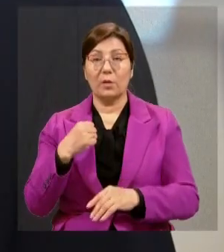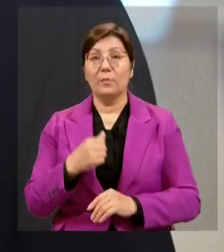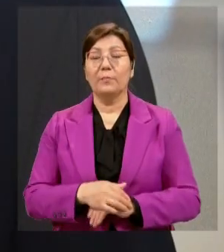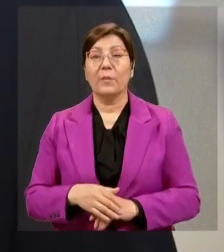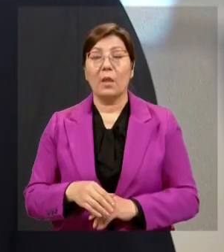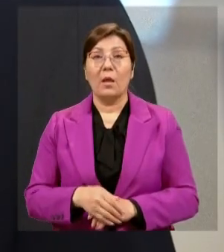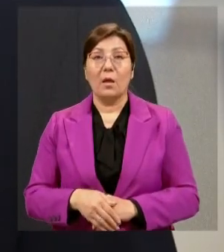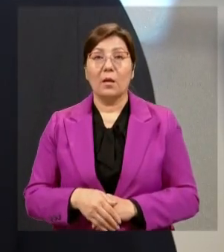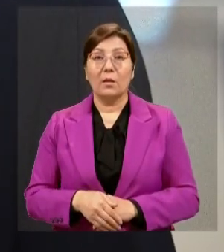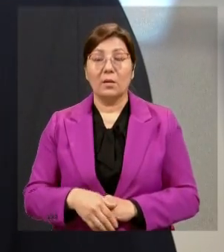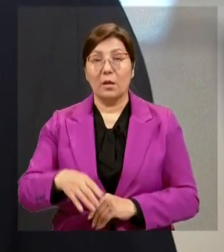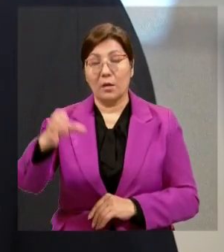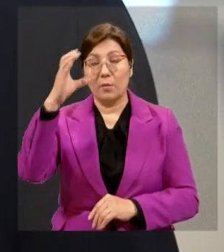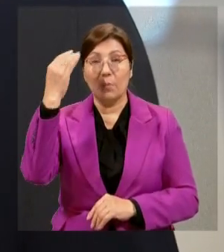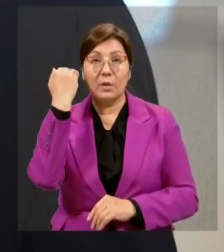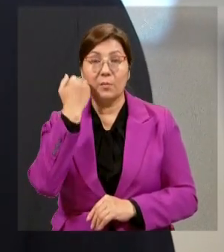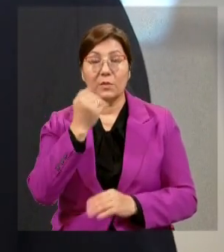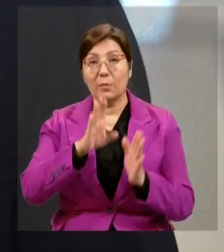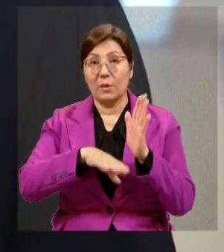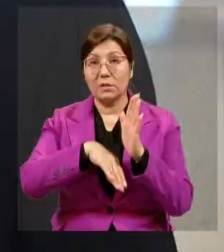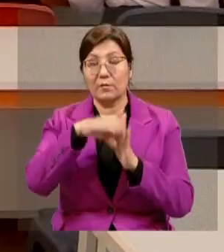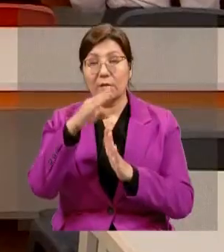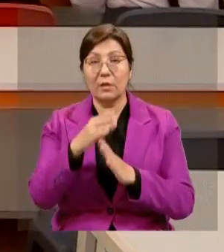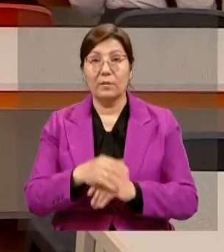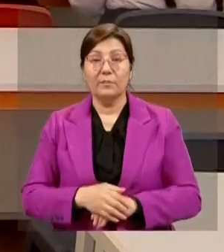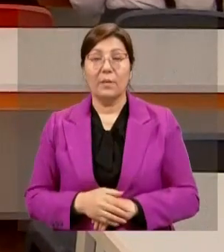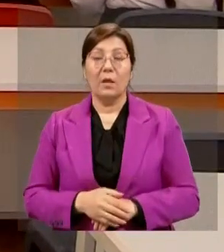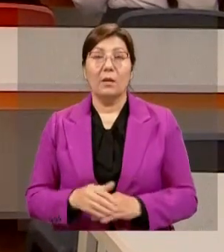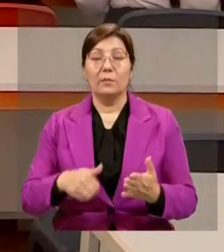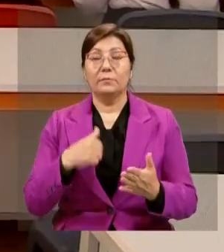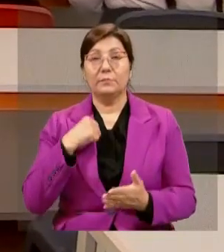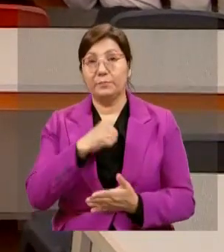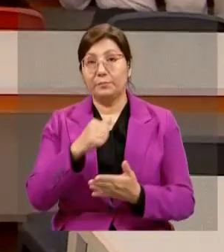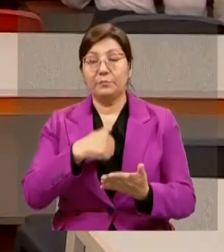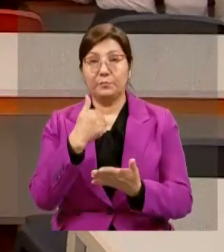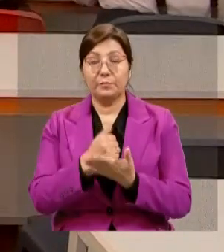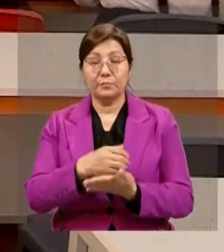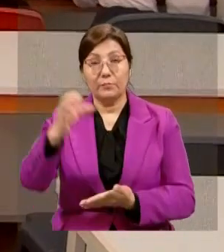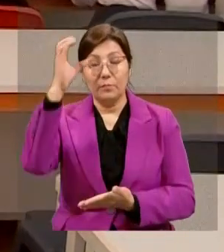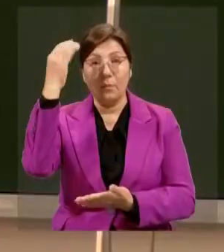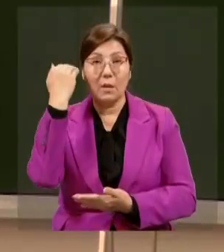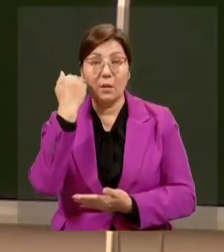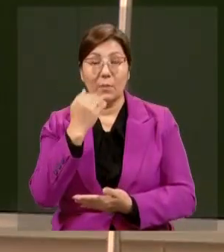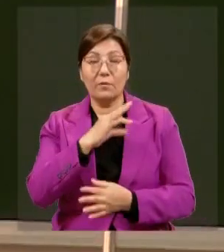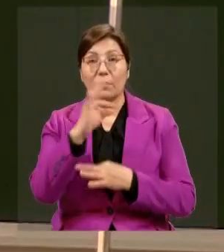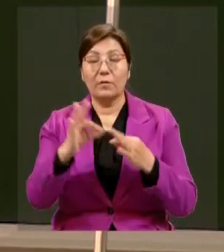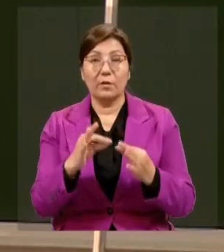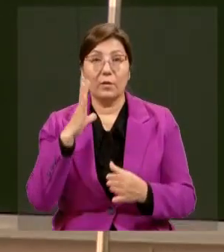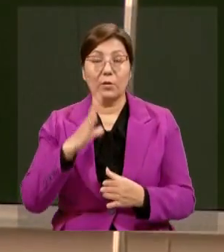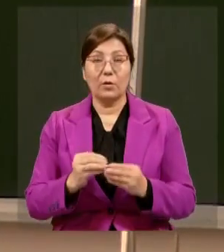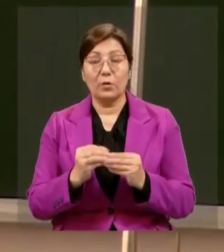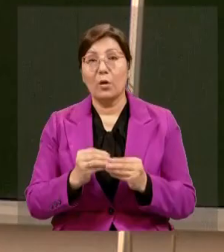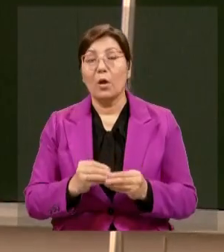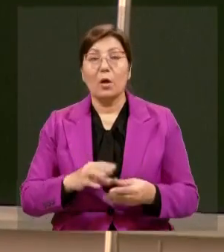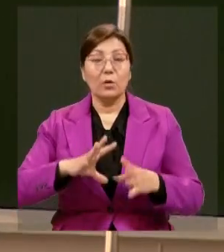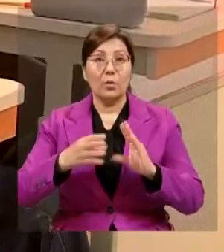Білім сапасы жоғарылау бар әрине. Оған мониторинг жүргізіліп отыр. Бастысы осы білімнің сапасы. Пилоттық жоба негізгі күткен оң нәтижені